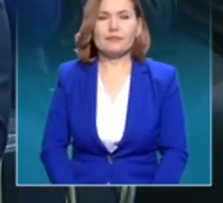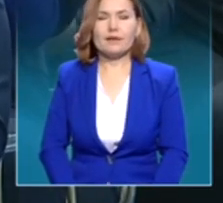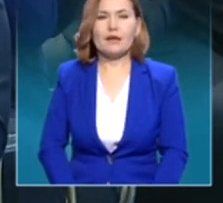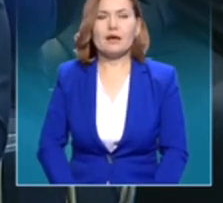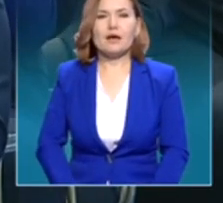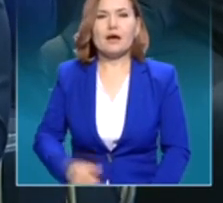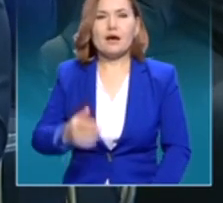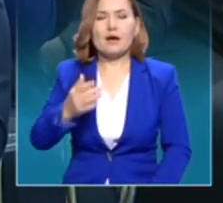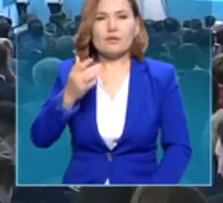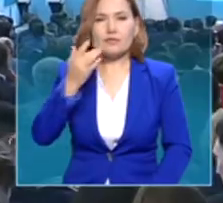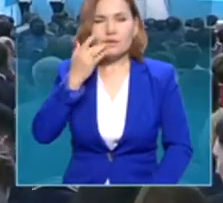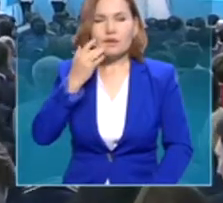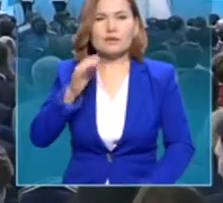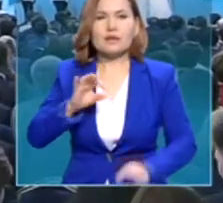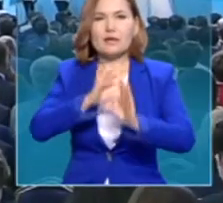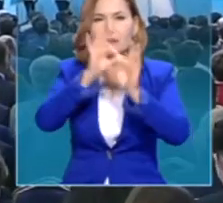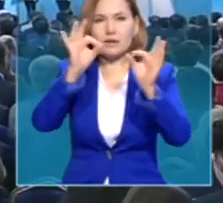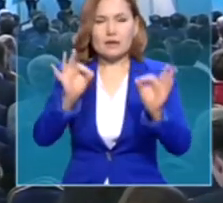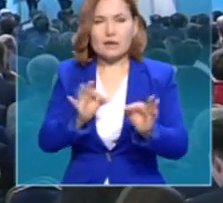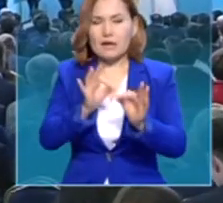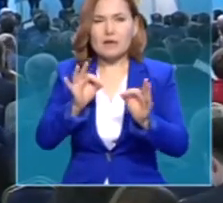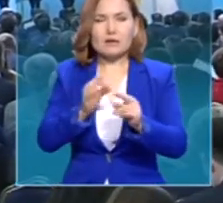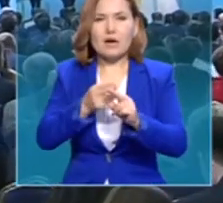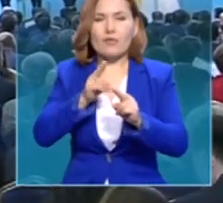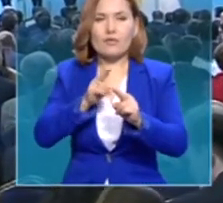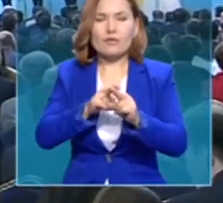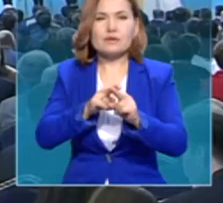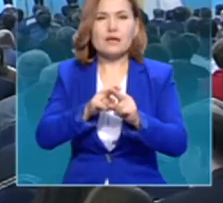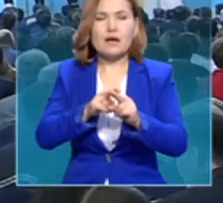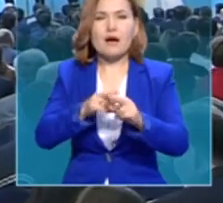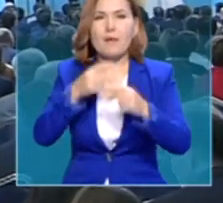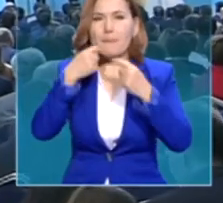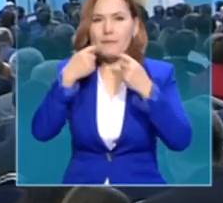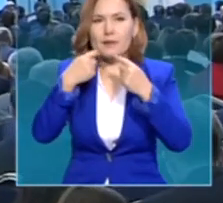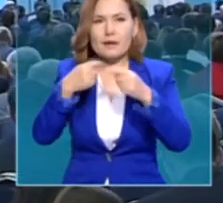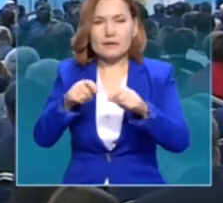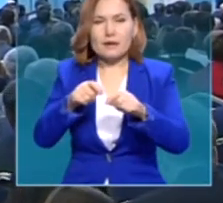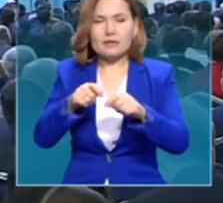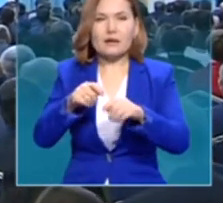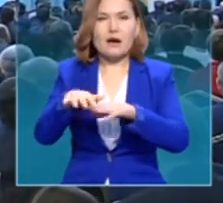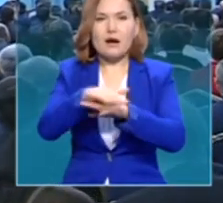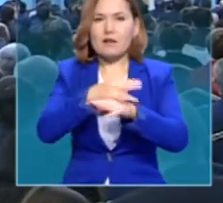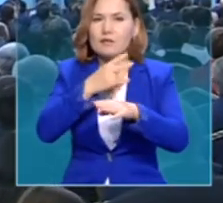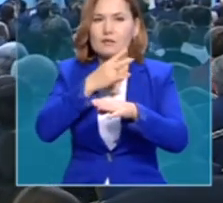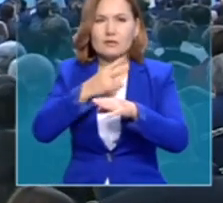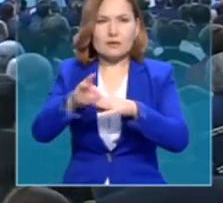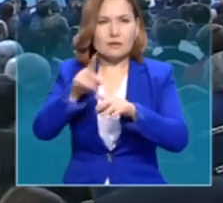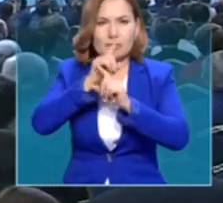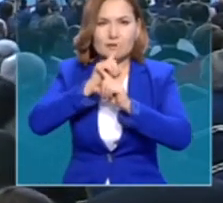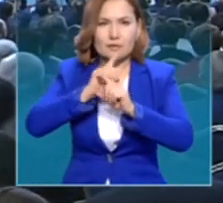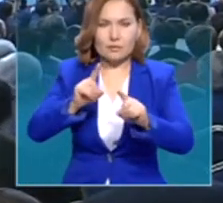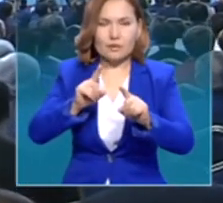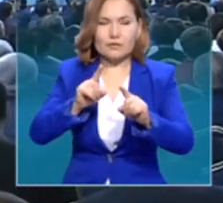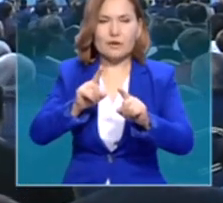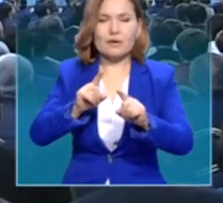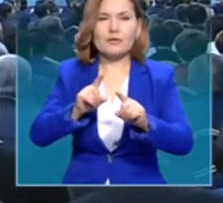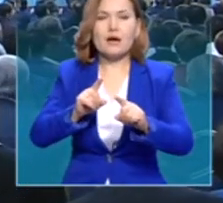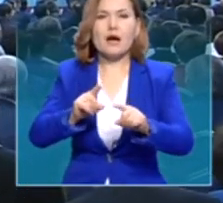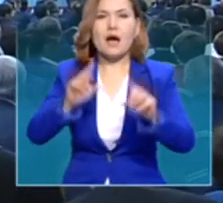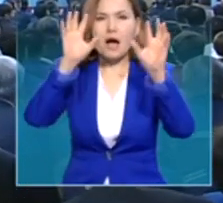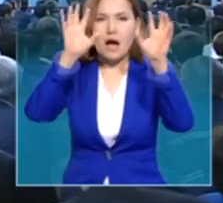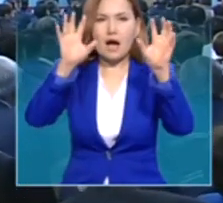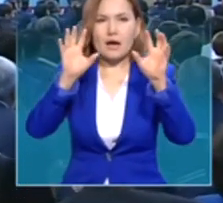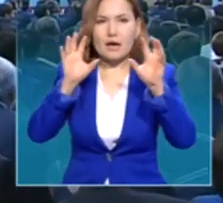Ешқашан адалдықтан аттамауға және ел мүддесіне қиянат жасамауға ант еттім. Ата заңға